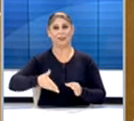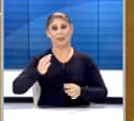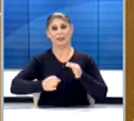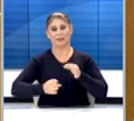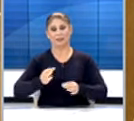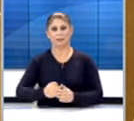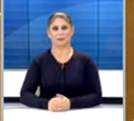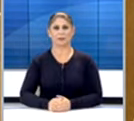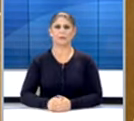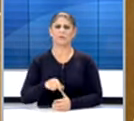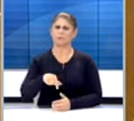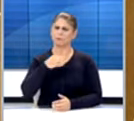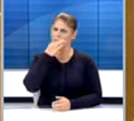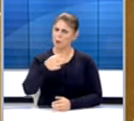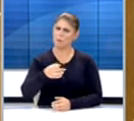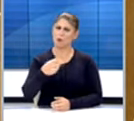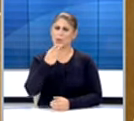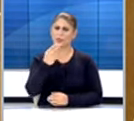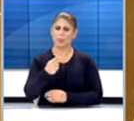της οικονομίας.